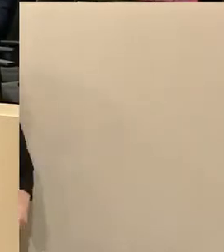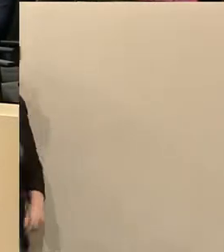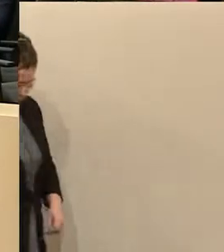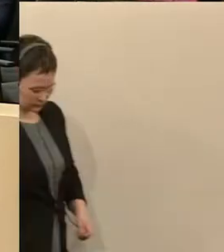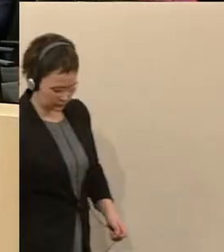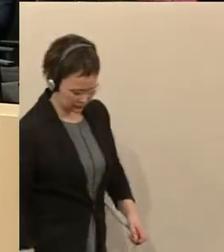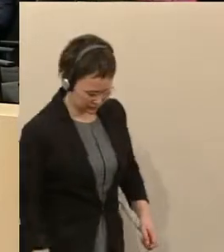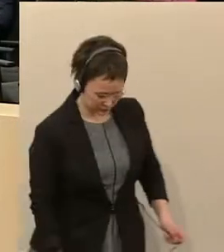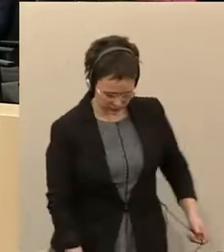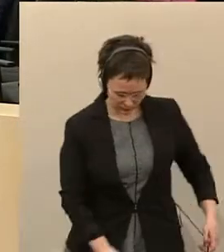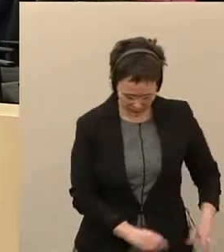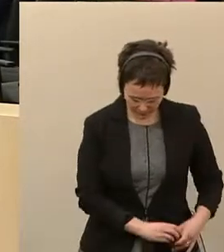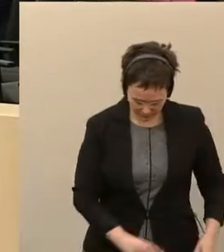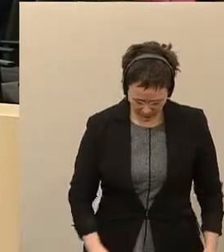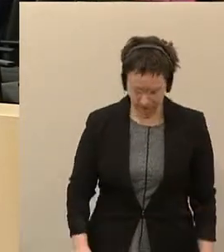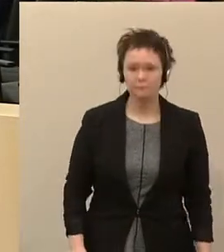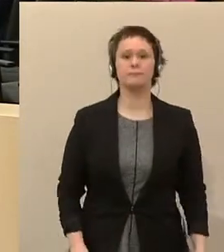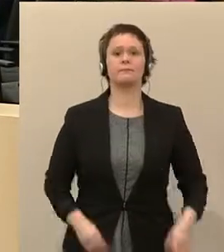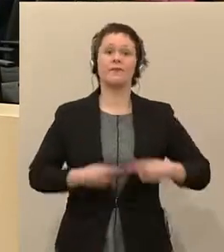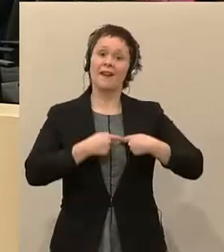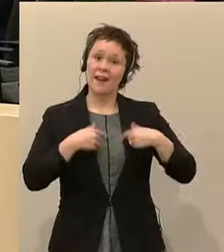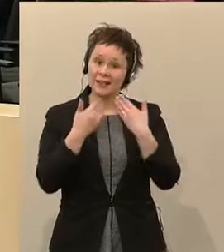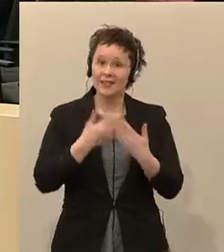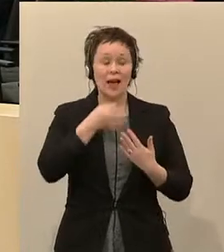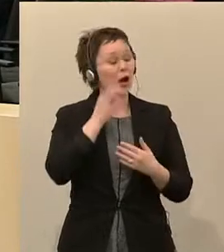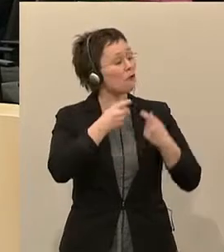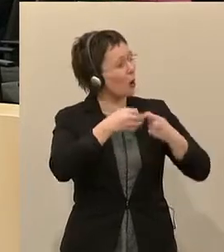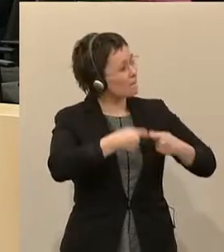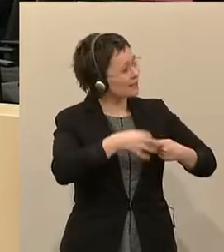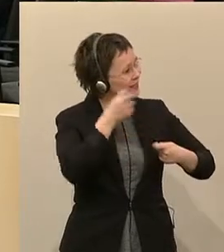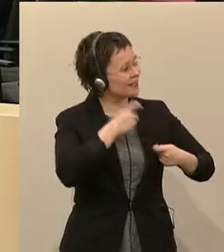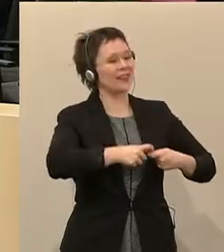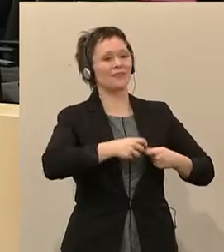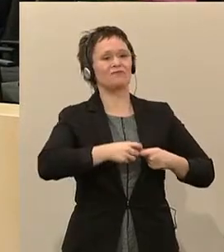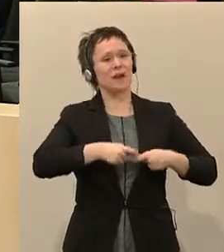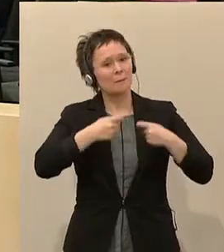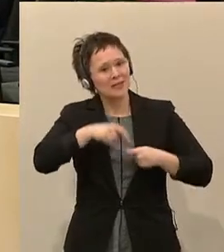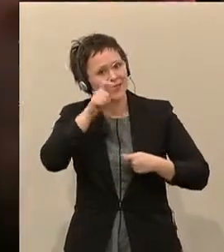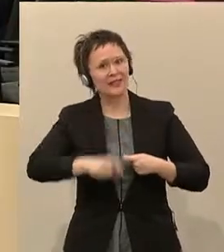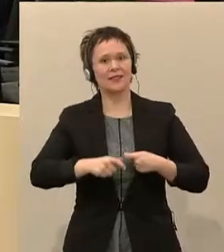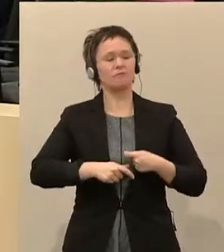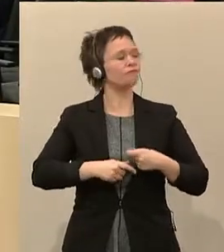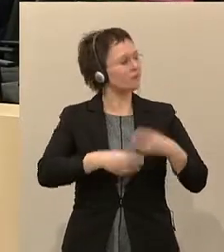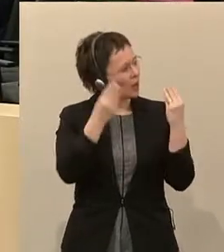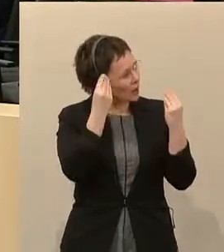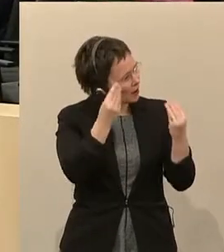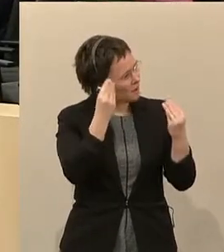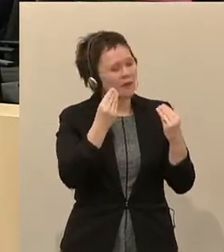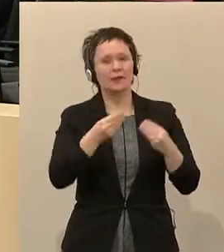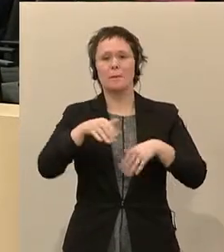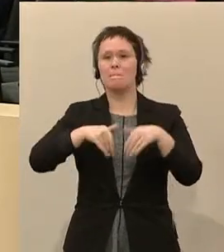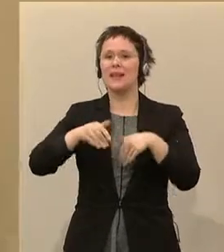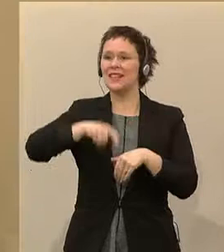Herzlichen Dank, Frau Präsidentin, Herr Präsident, sehr geehrter Herr Minister, werte Kolleginnen und Kollegen, liebe Besucherinnen,